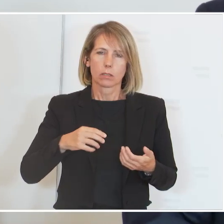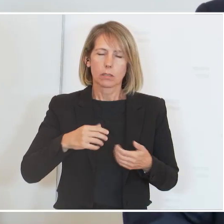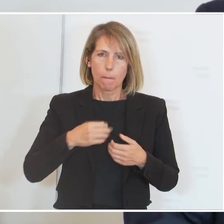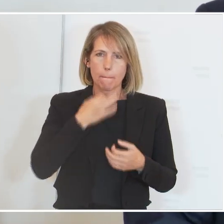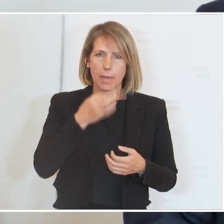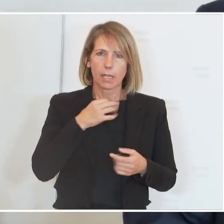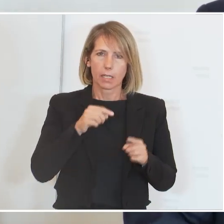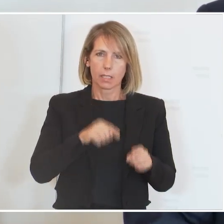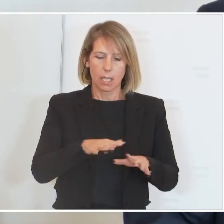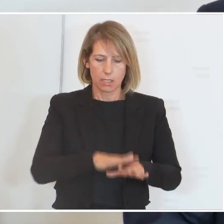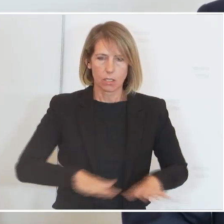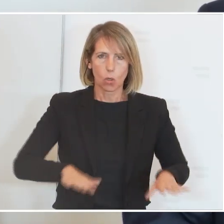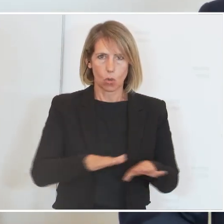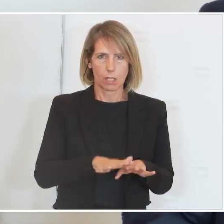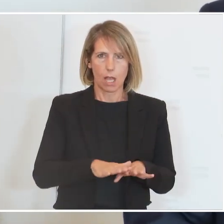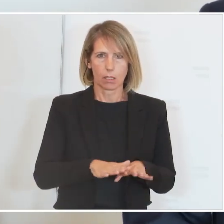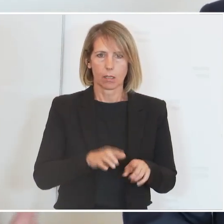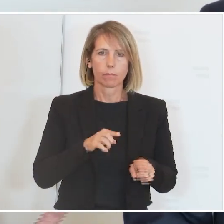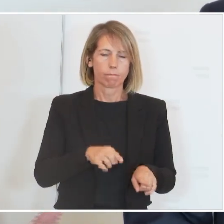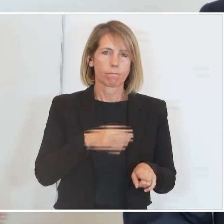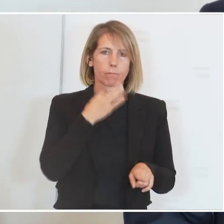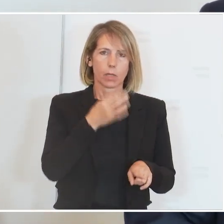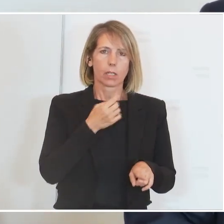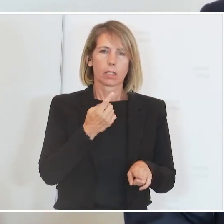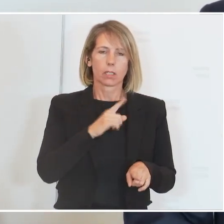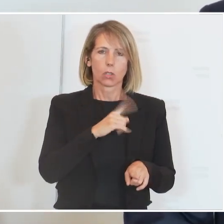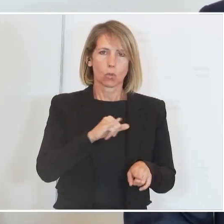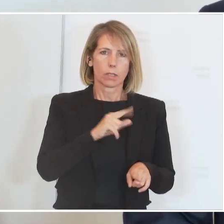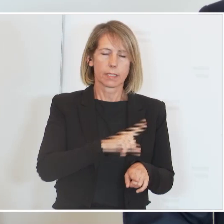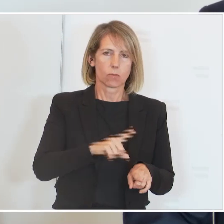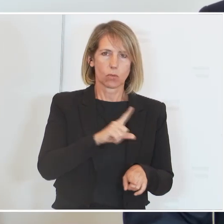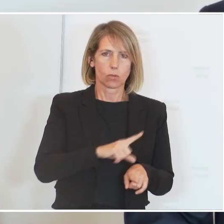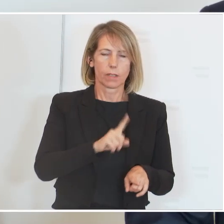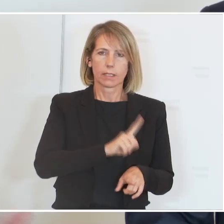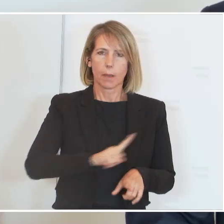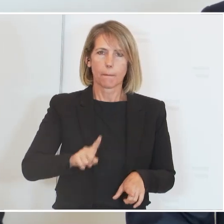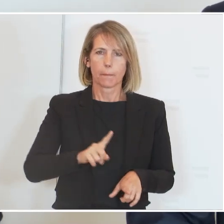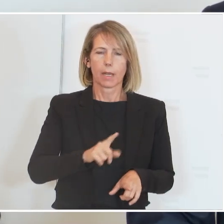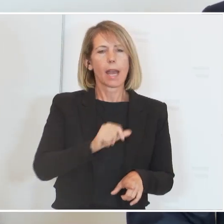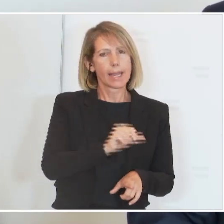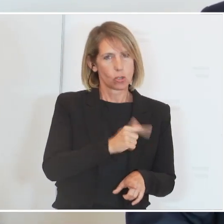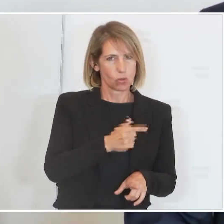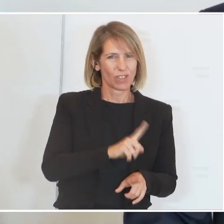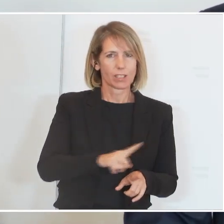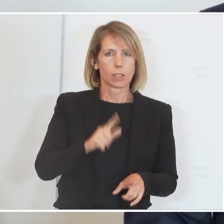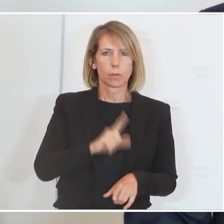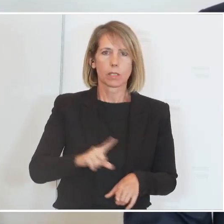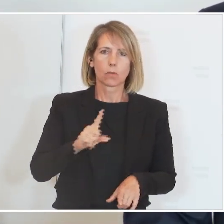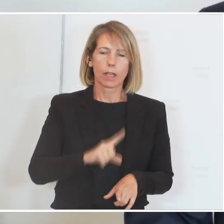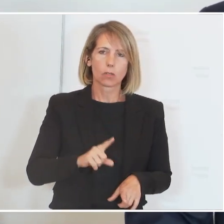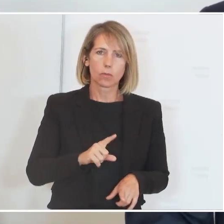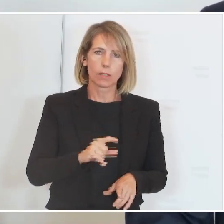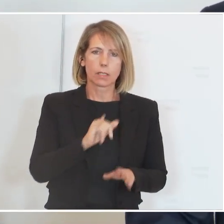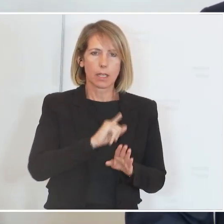zugrunde. Dieser Bericht weist jetzt von Juli 22 bis Juni 21 bis Juni 22 eine